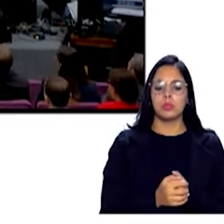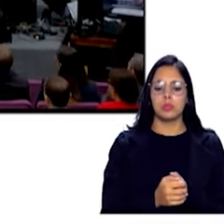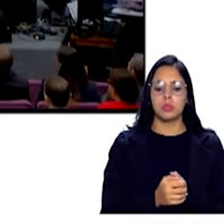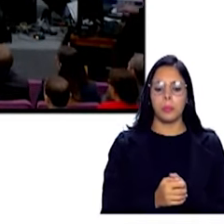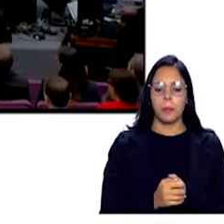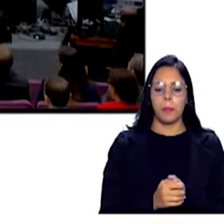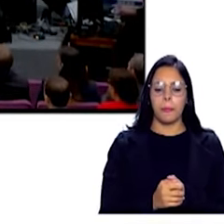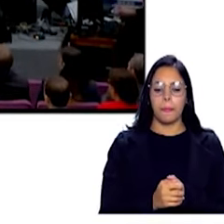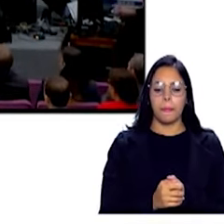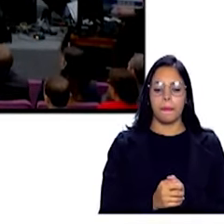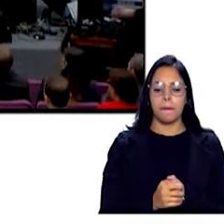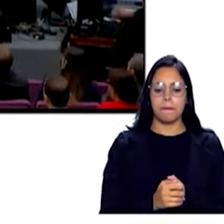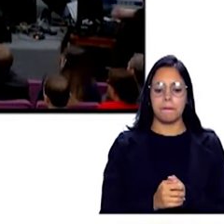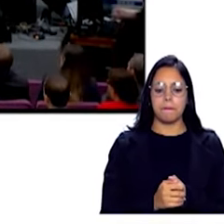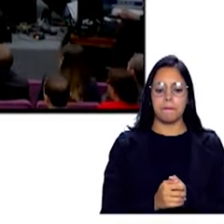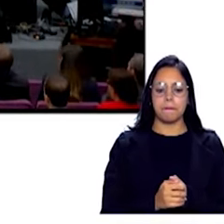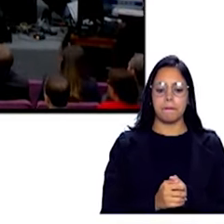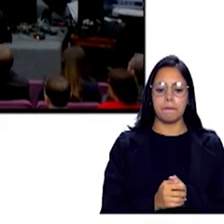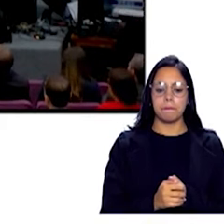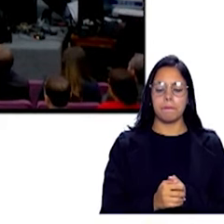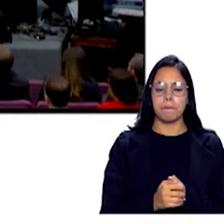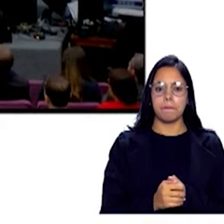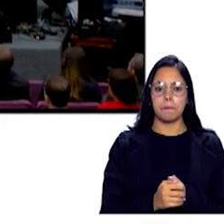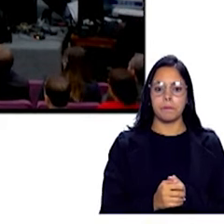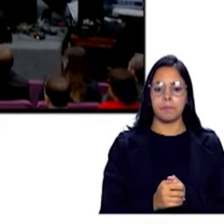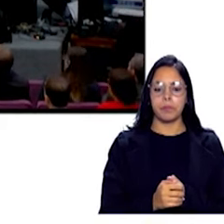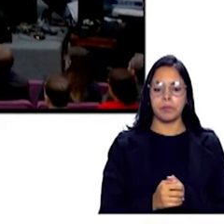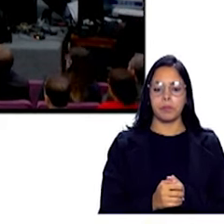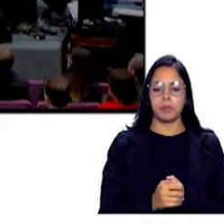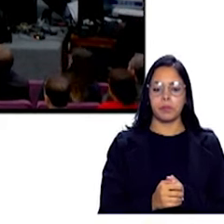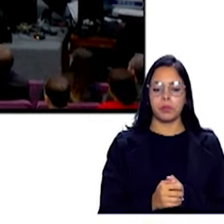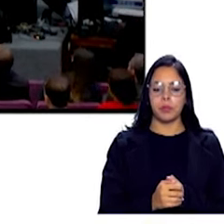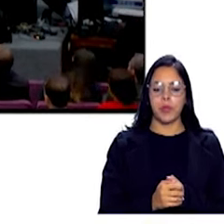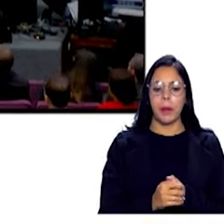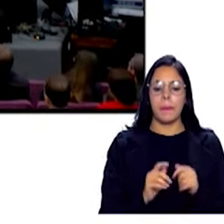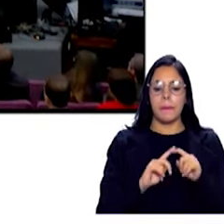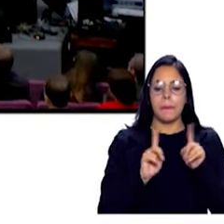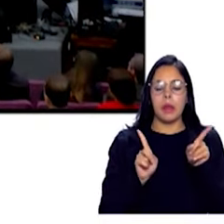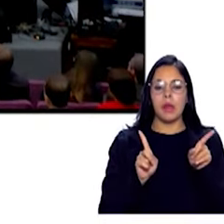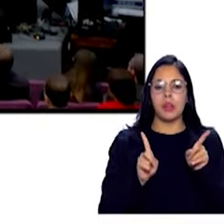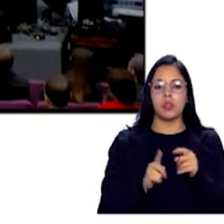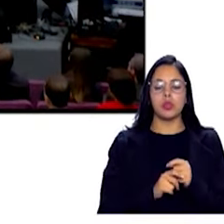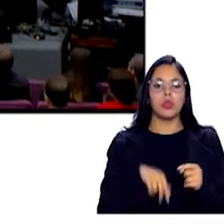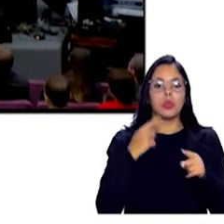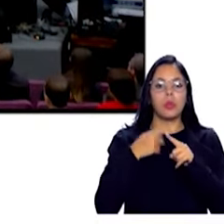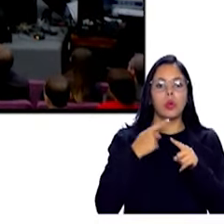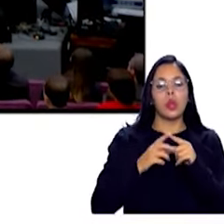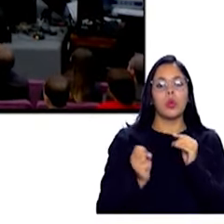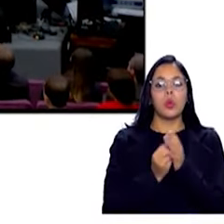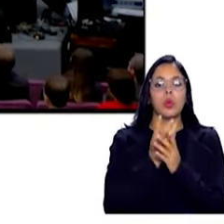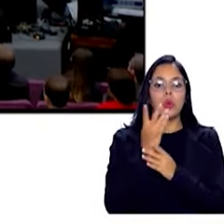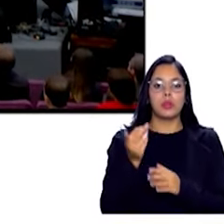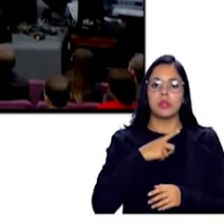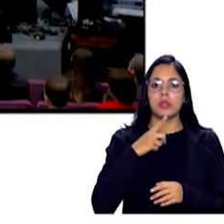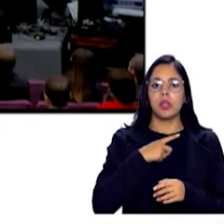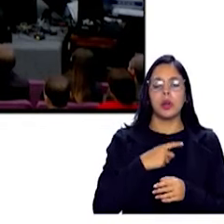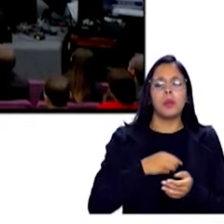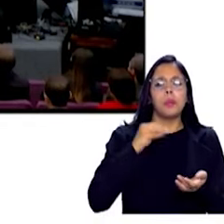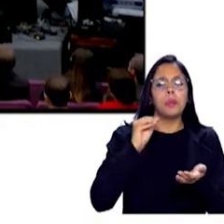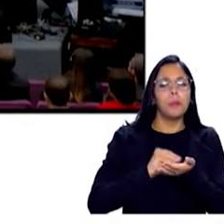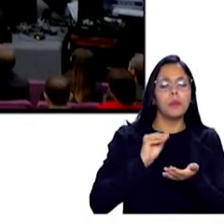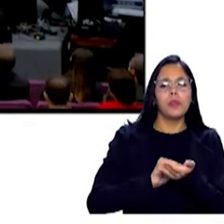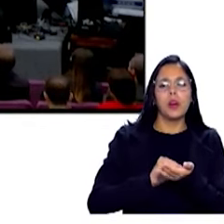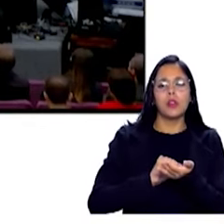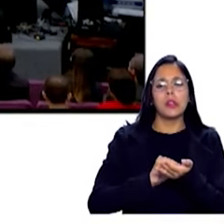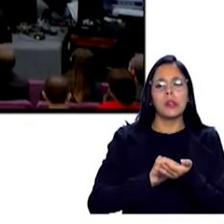scusate Quali sono le ragioni di questo insuco e molti si interrogan Nella dottrina